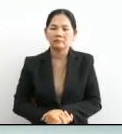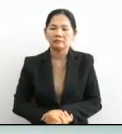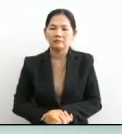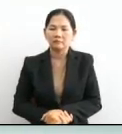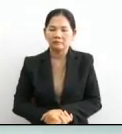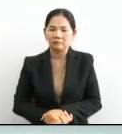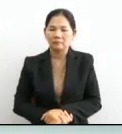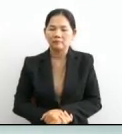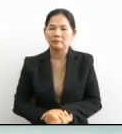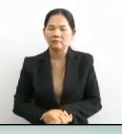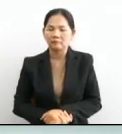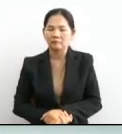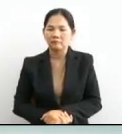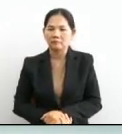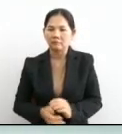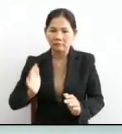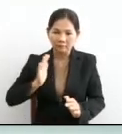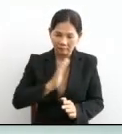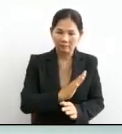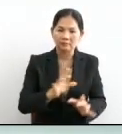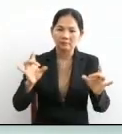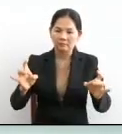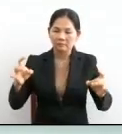rộp bò bộ cột